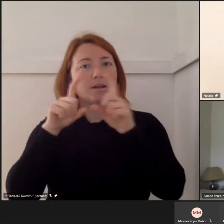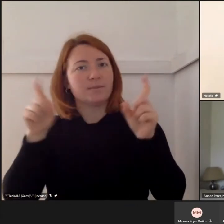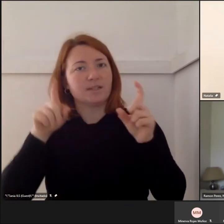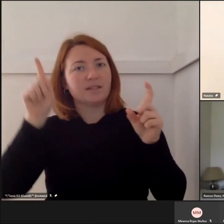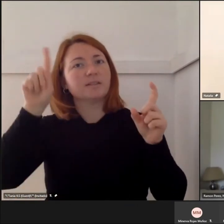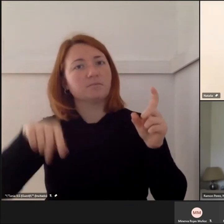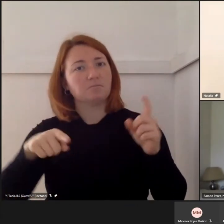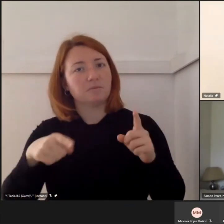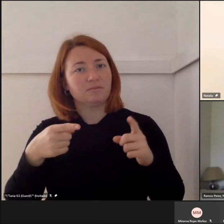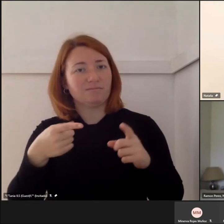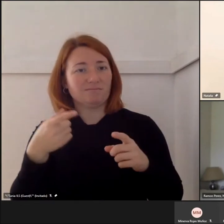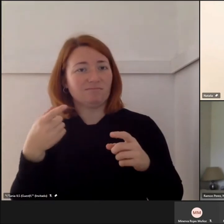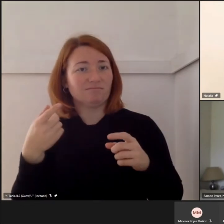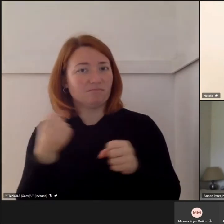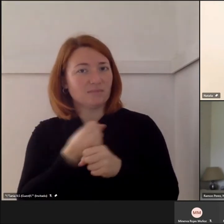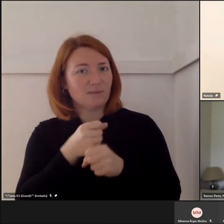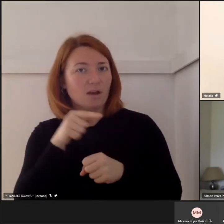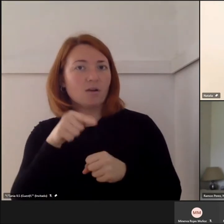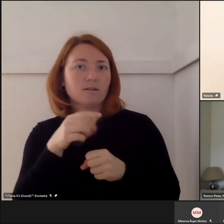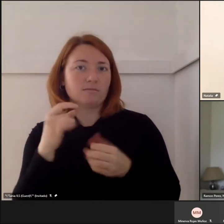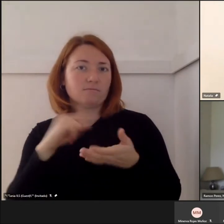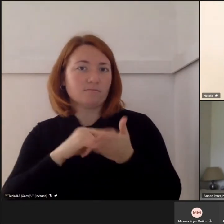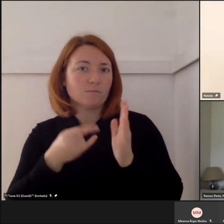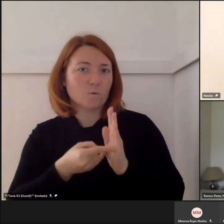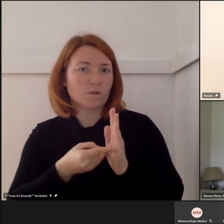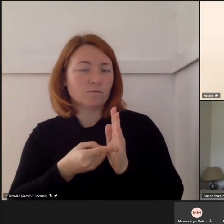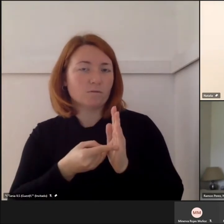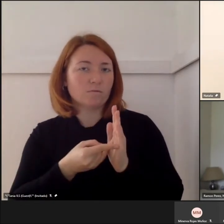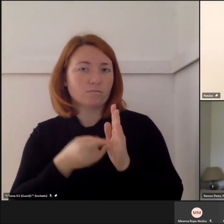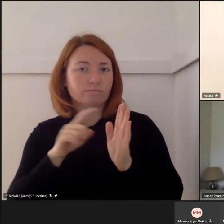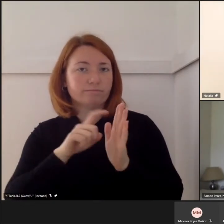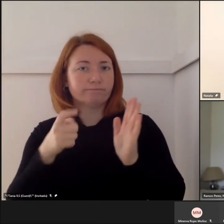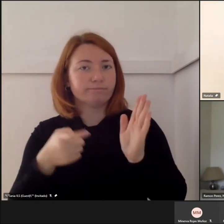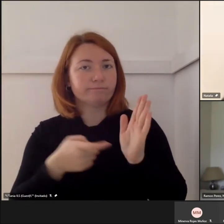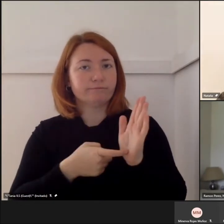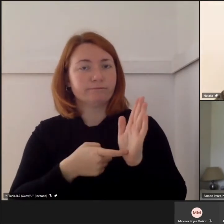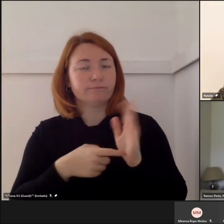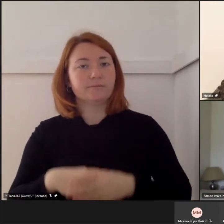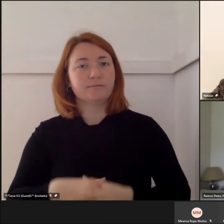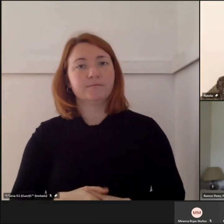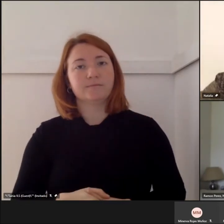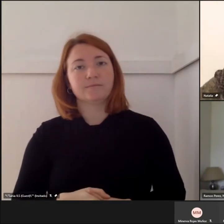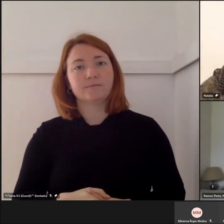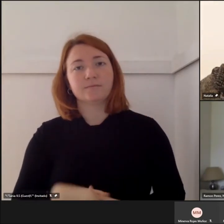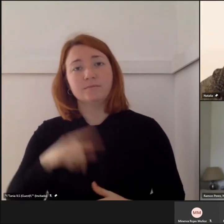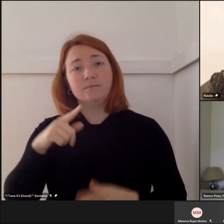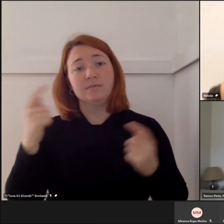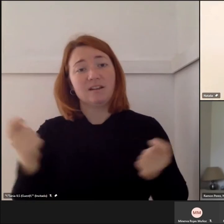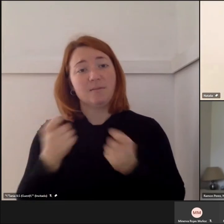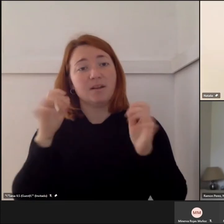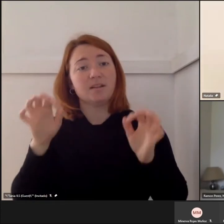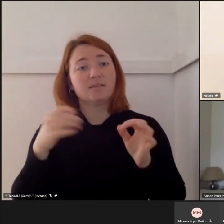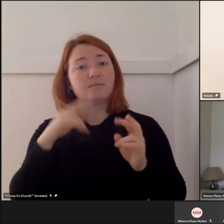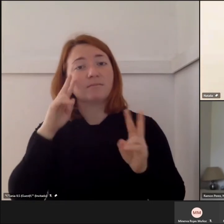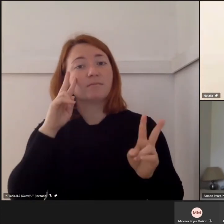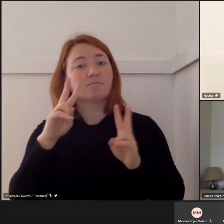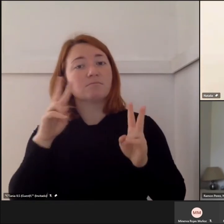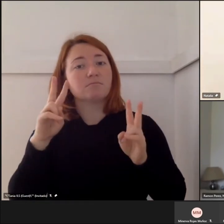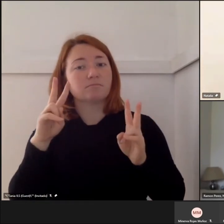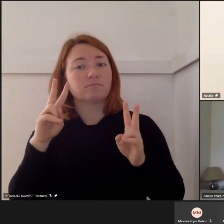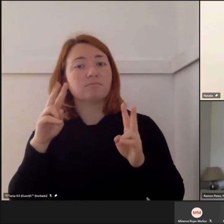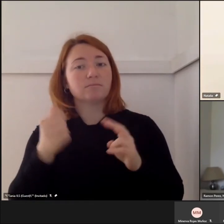molt integral. Sí que és veritat que aquesta campanya ens va permetre també visibilitzar altres dades també molt rellevants que no